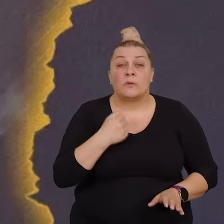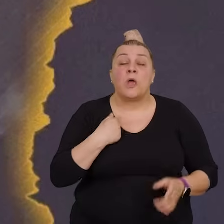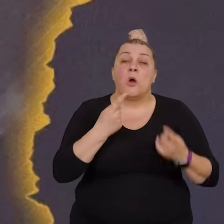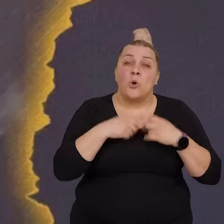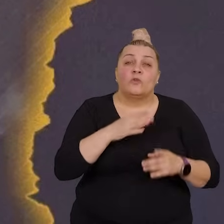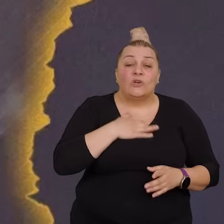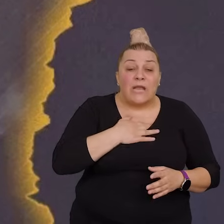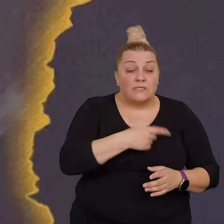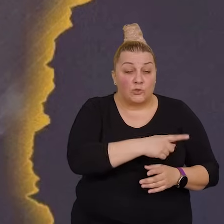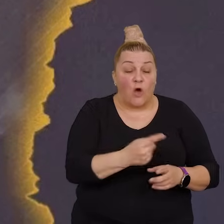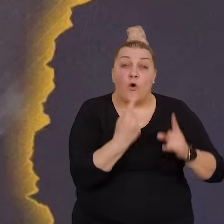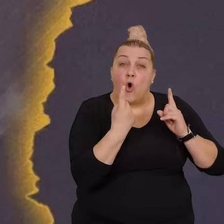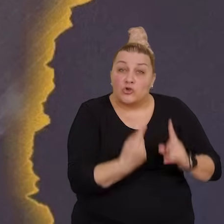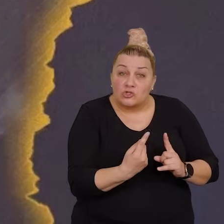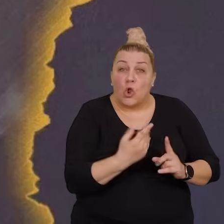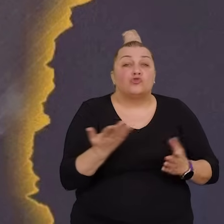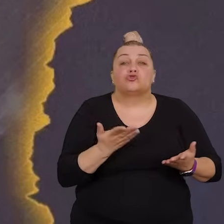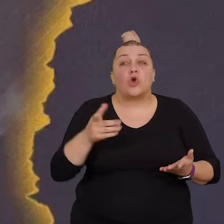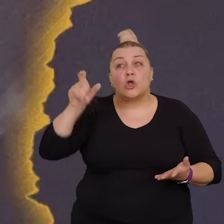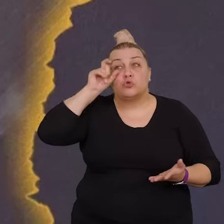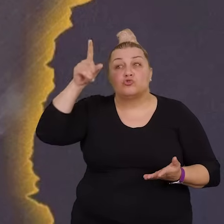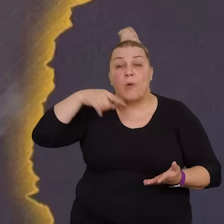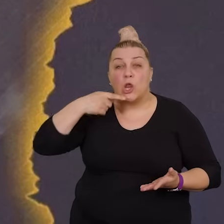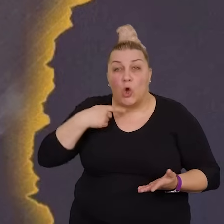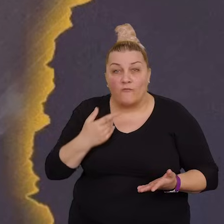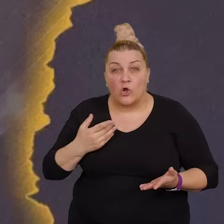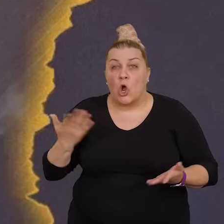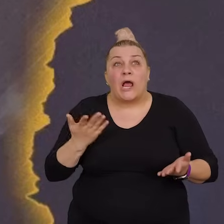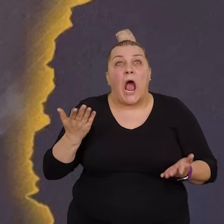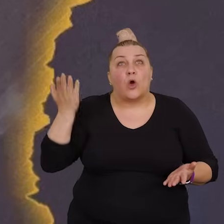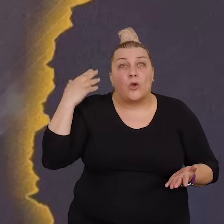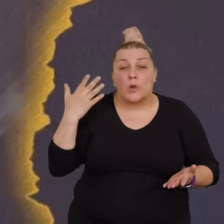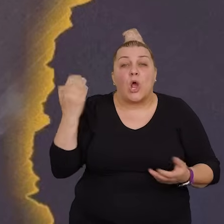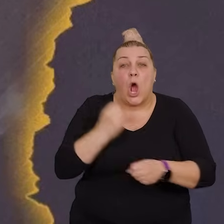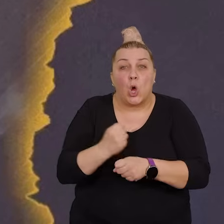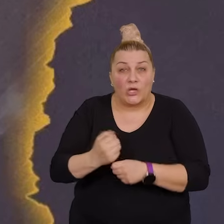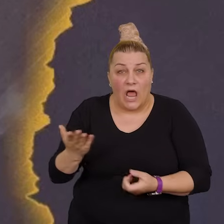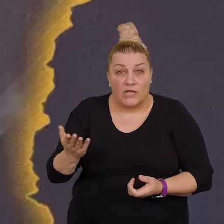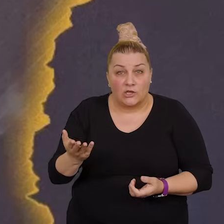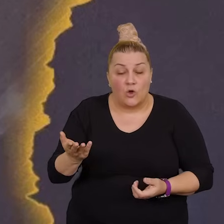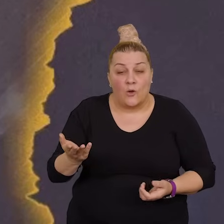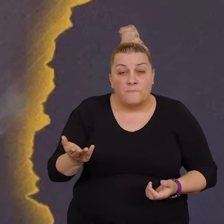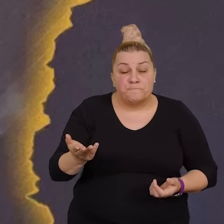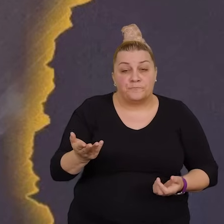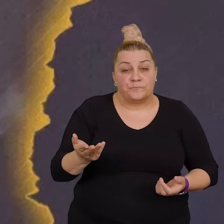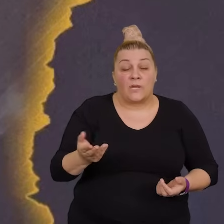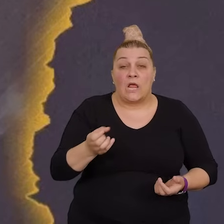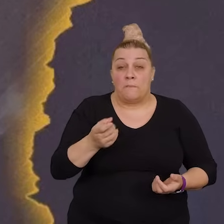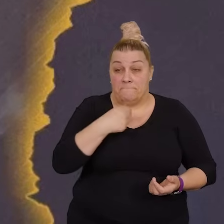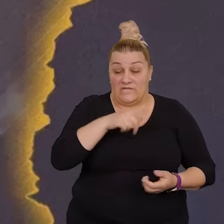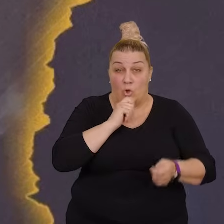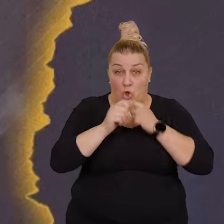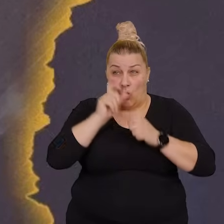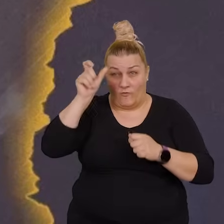generacije, da vide što je Tuđman govorio, na koji način govorio, kako je djelovao. Tako da je to samo kad smo se dogovorili